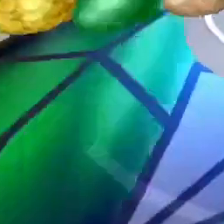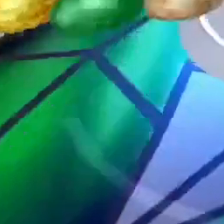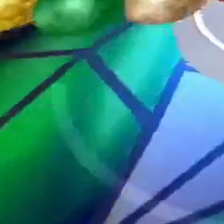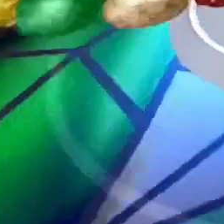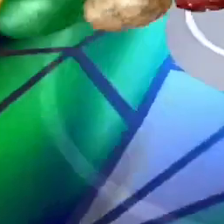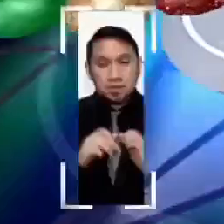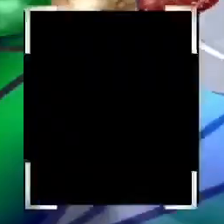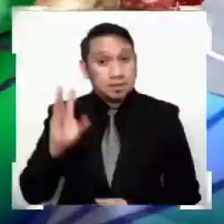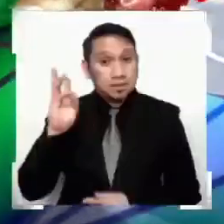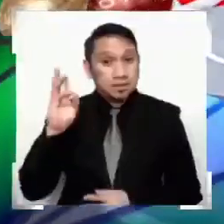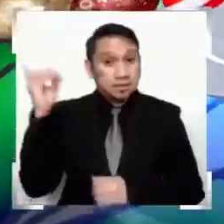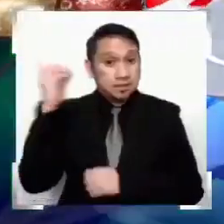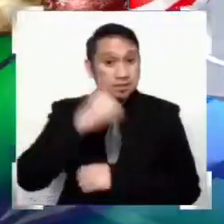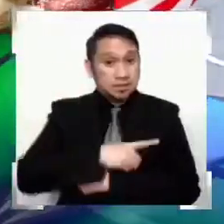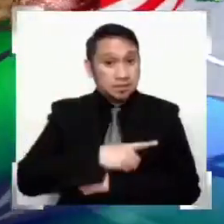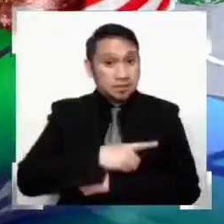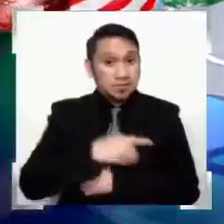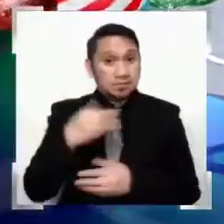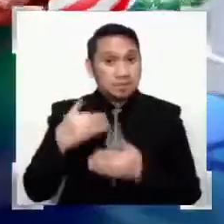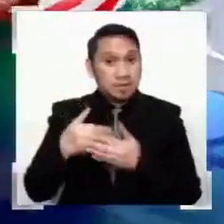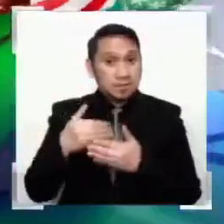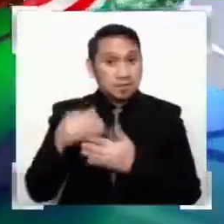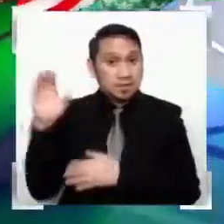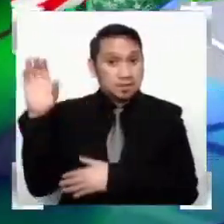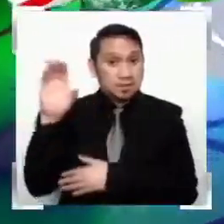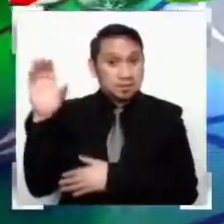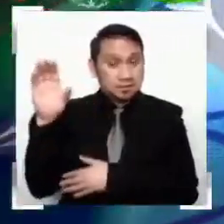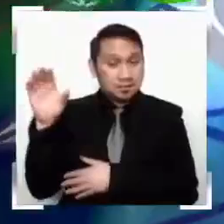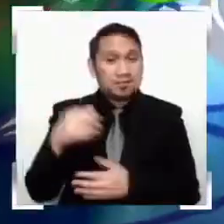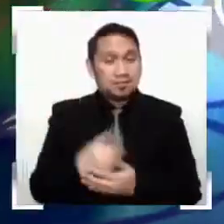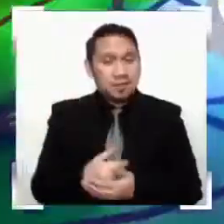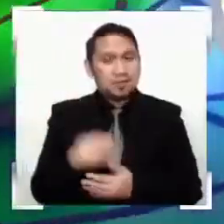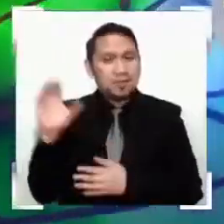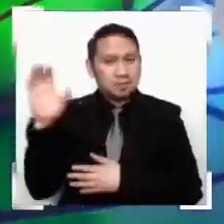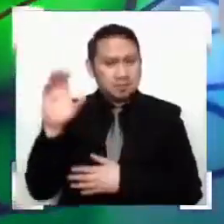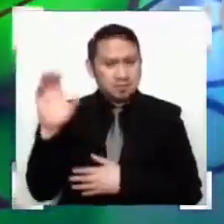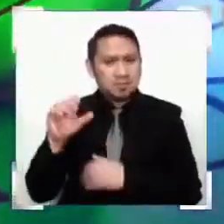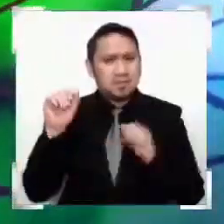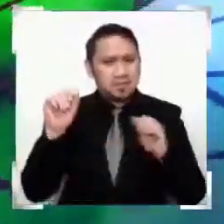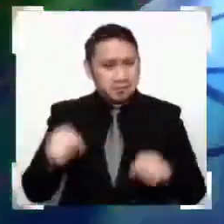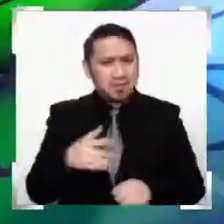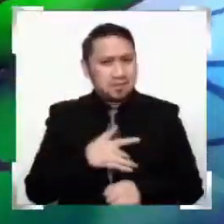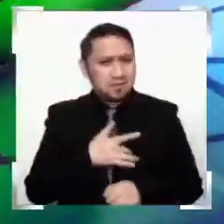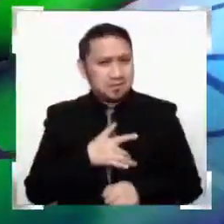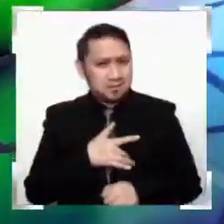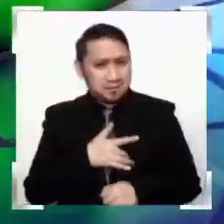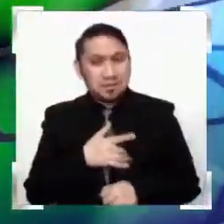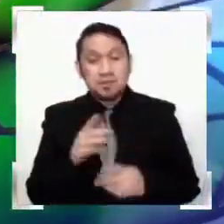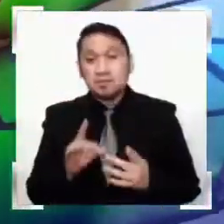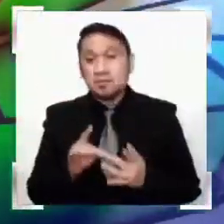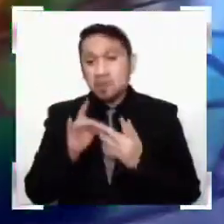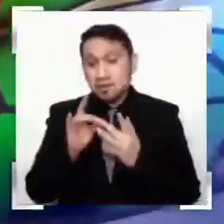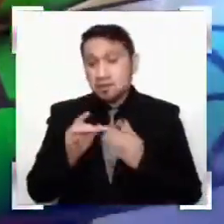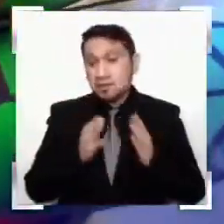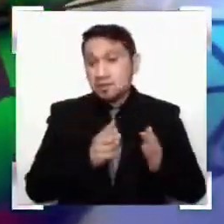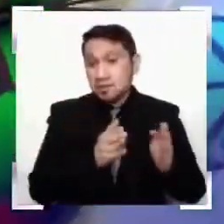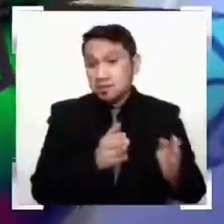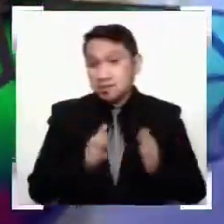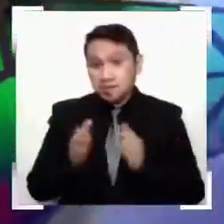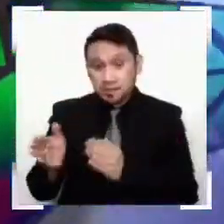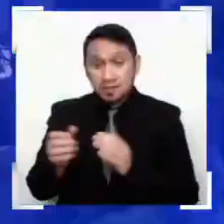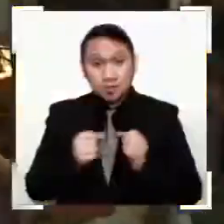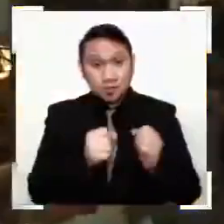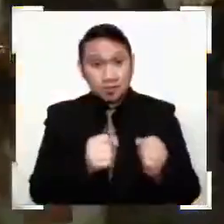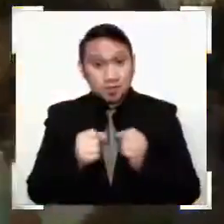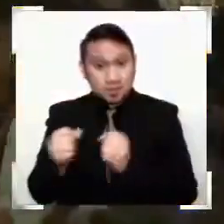6 na araw na lang, Pasko na. Kaya naman po ang Christmas spirit namang-dama na, lalo na sa mga kilalang kalye sa Metro Manila.